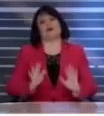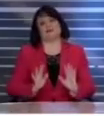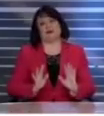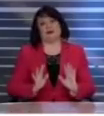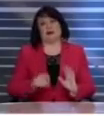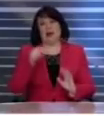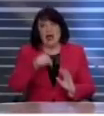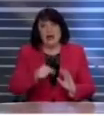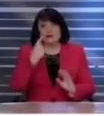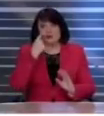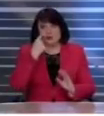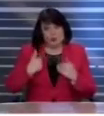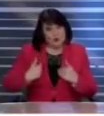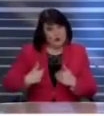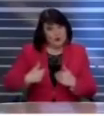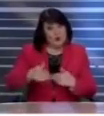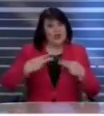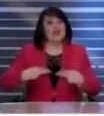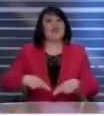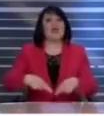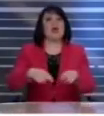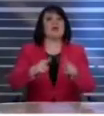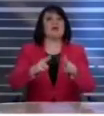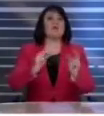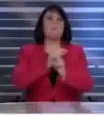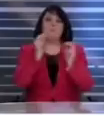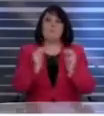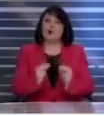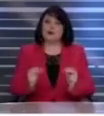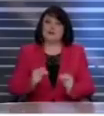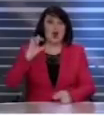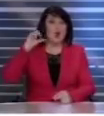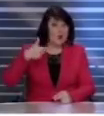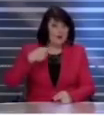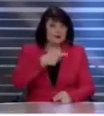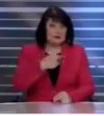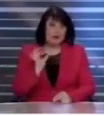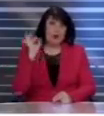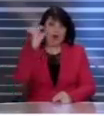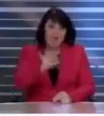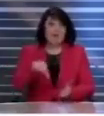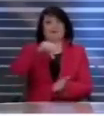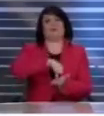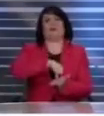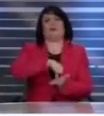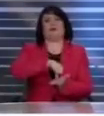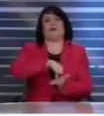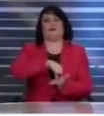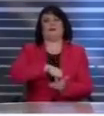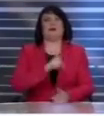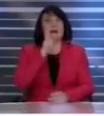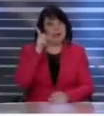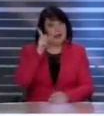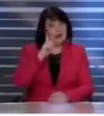απόλυξη ενός δρόμου που μας οδήγησε, αν μου επιτρέπετε να το πω, από το Λουξεμβούργο στην Αθήνα. Μια και στο Λουξεμβούργο ήταν υπό